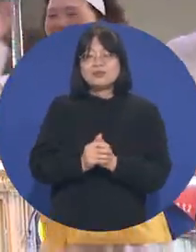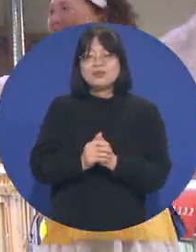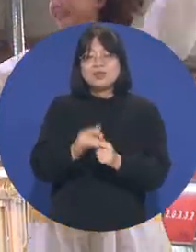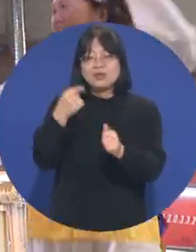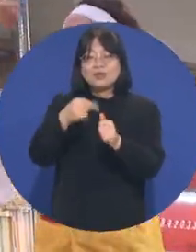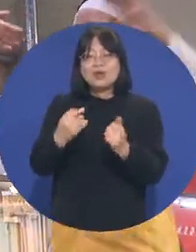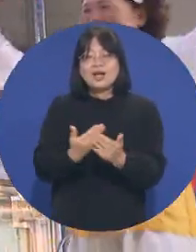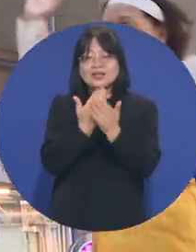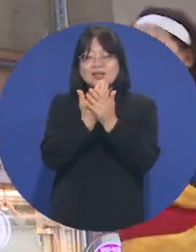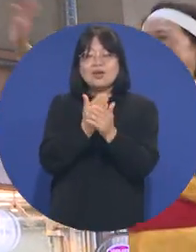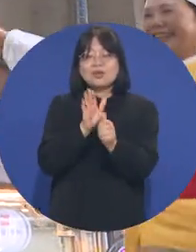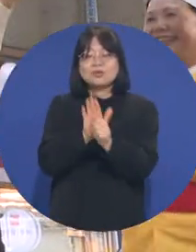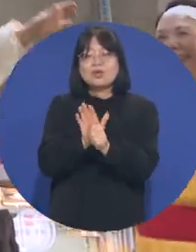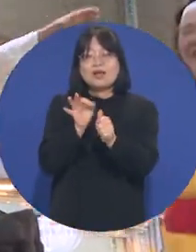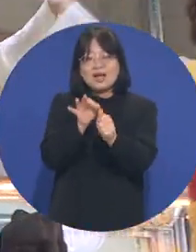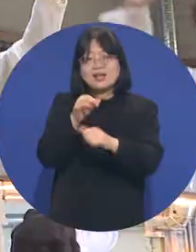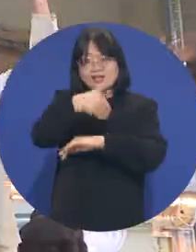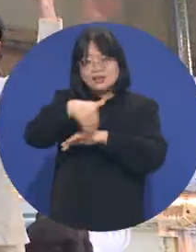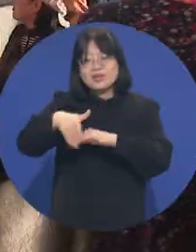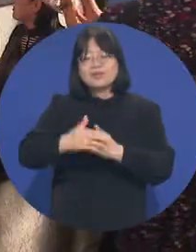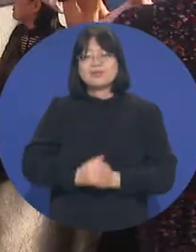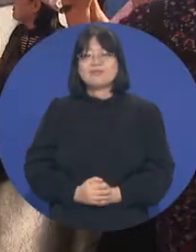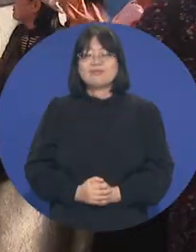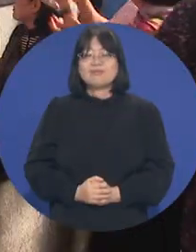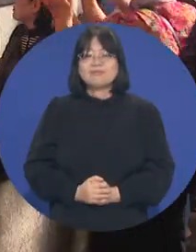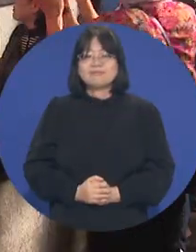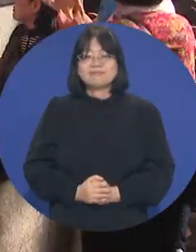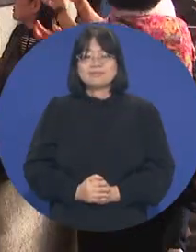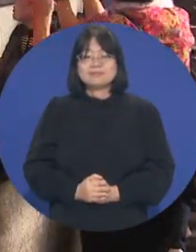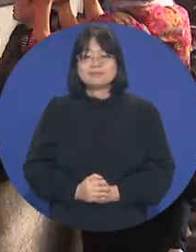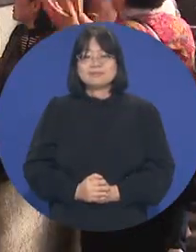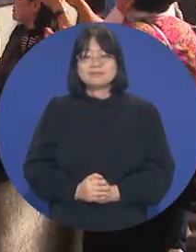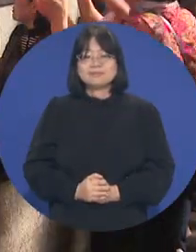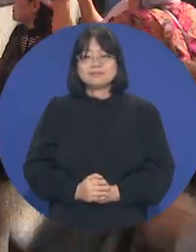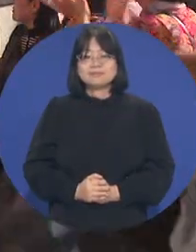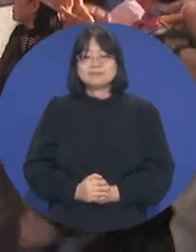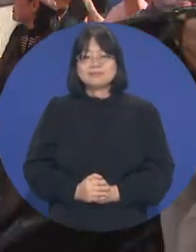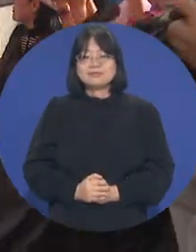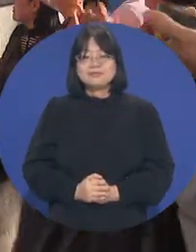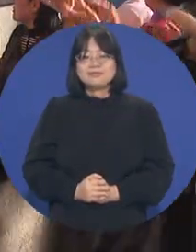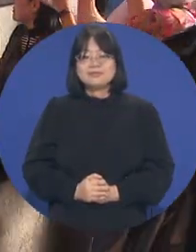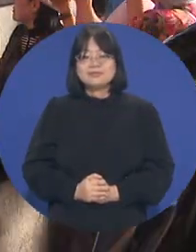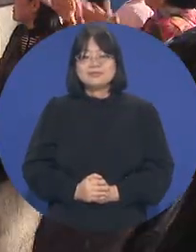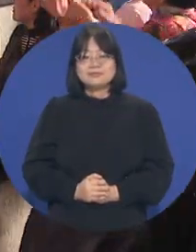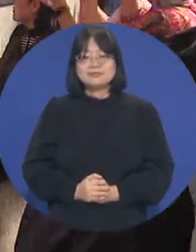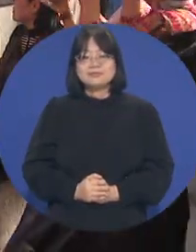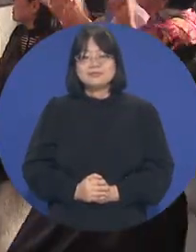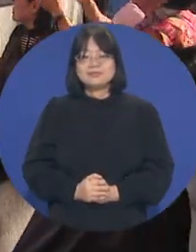전수교육권 활성화 등을 지원하고 있습니다. 슈티비 뉴스 최창순입니다.